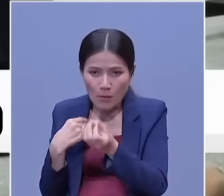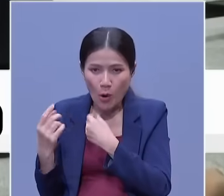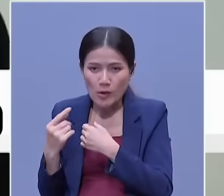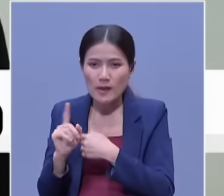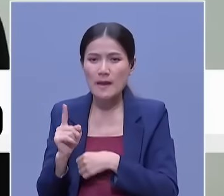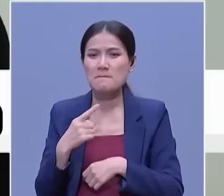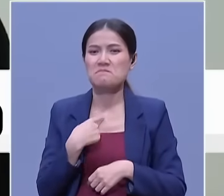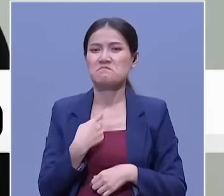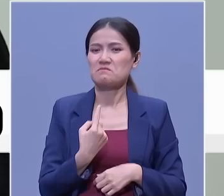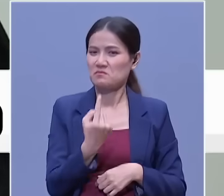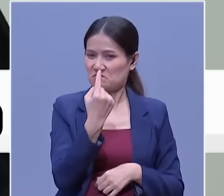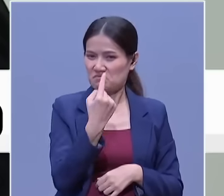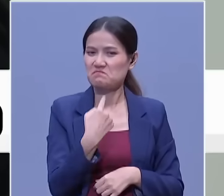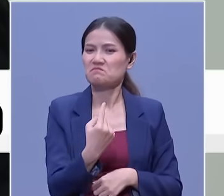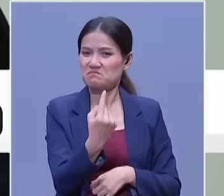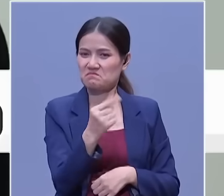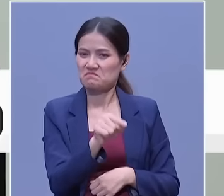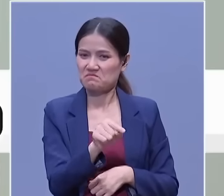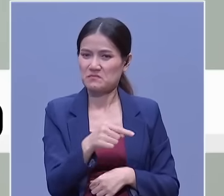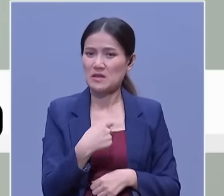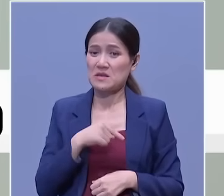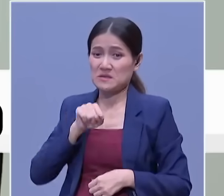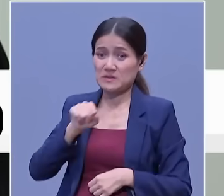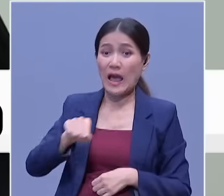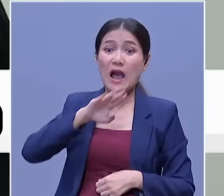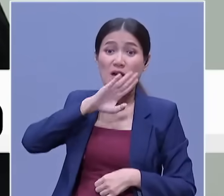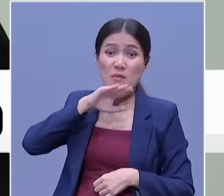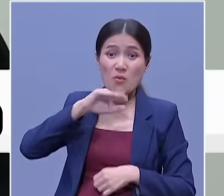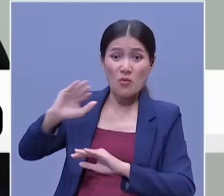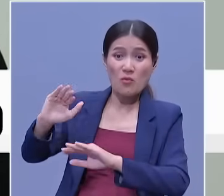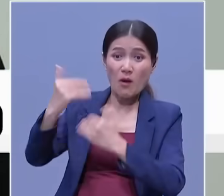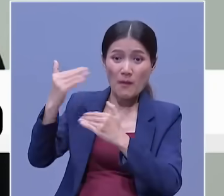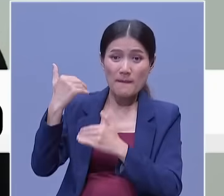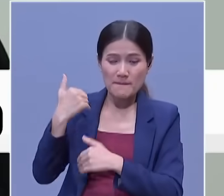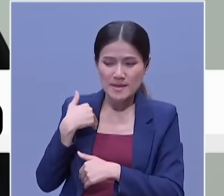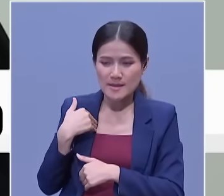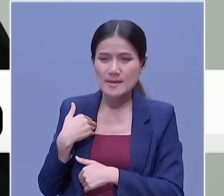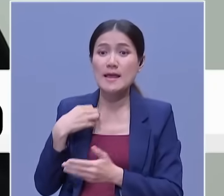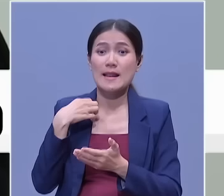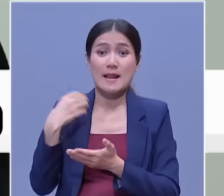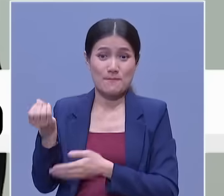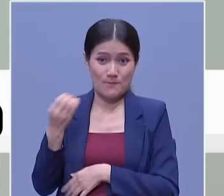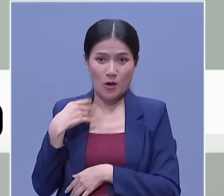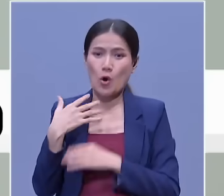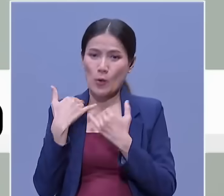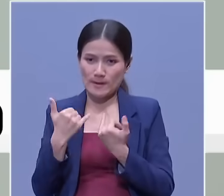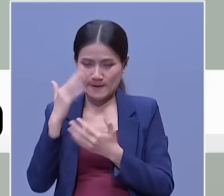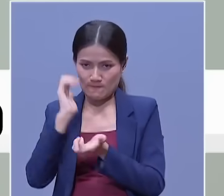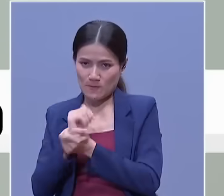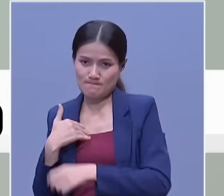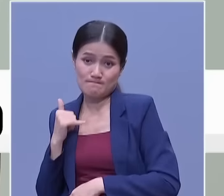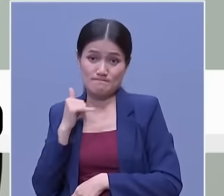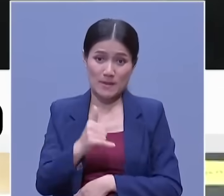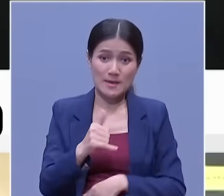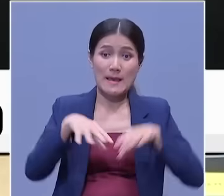ามีนายทุนอีกกลุ่มหนึ่งสั่งออเดอร์เนื้อหมูเข้ามานำมาสู่การขยายผลแล้วจากการเข้าตรวจค้นอาคารเป้าหมาย2อ